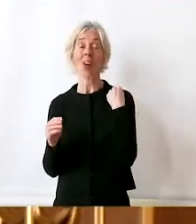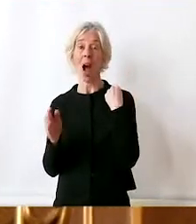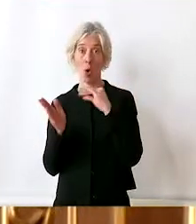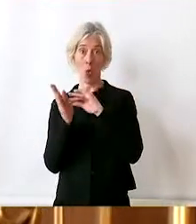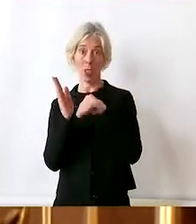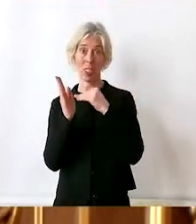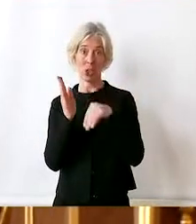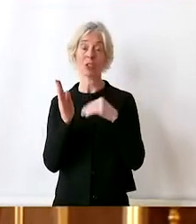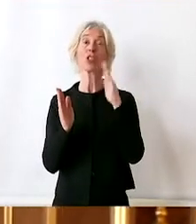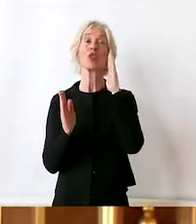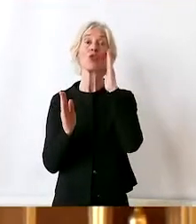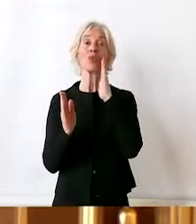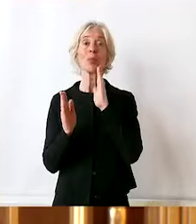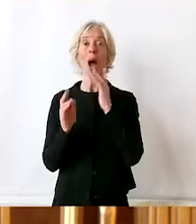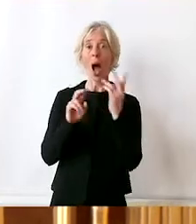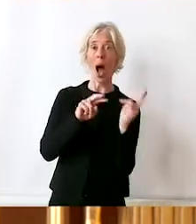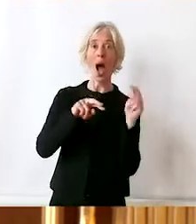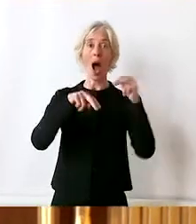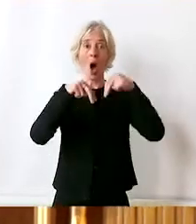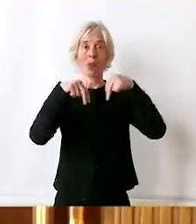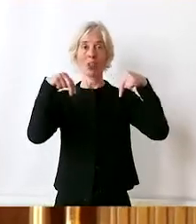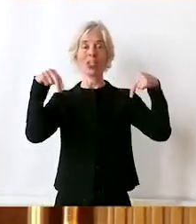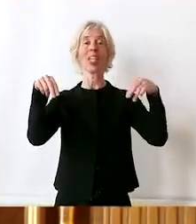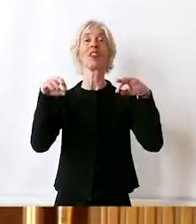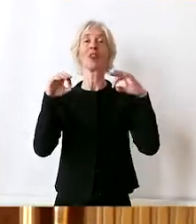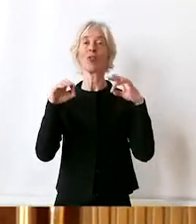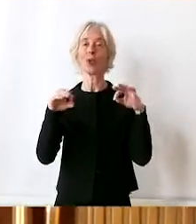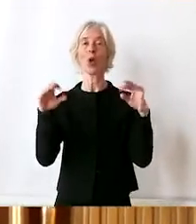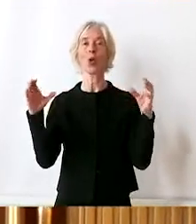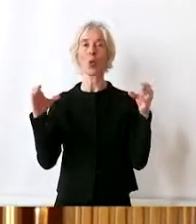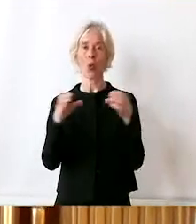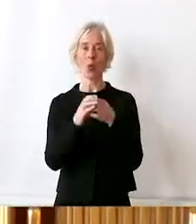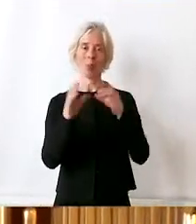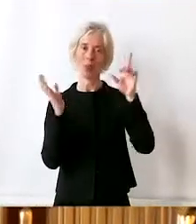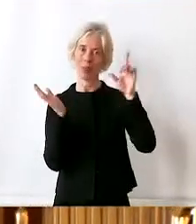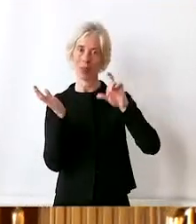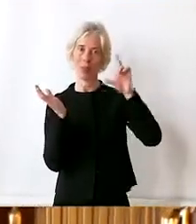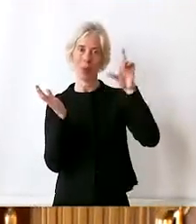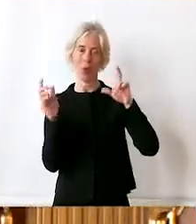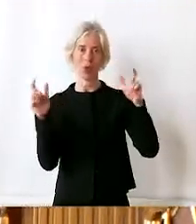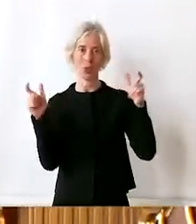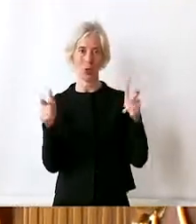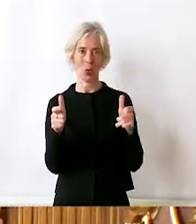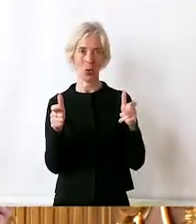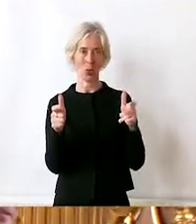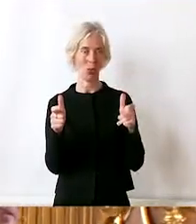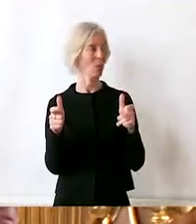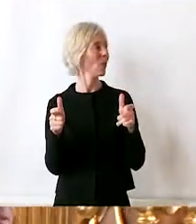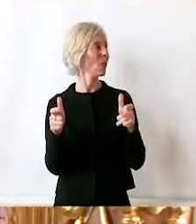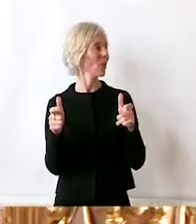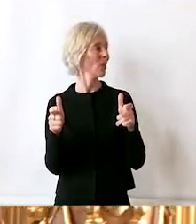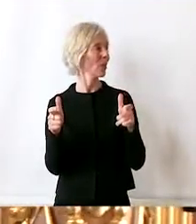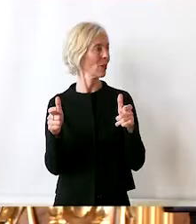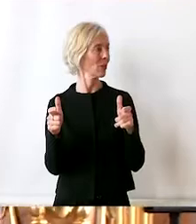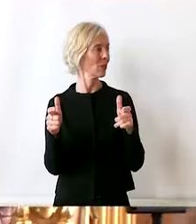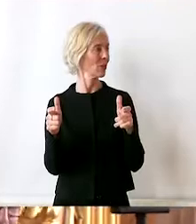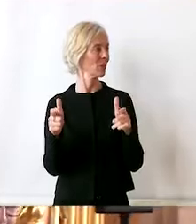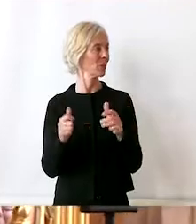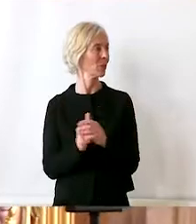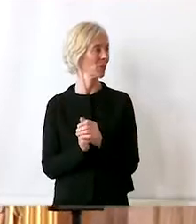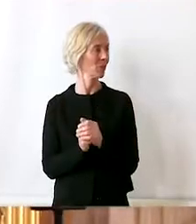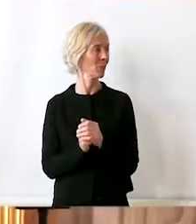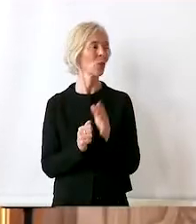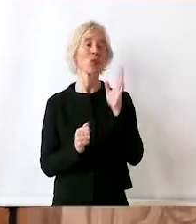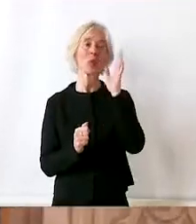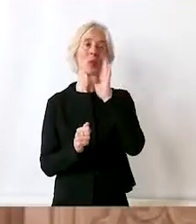aufzustehen und der freundlichen Dame und ihren Anweisungen exakt zu folgen. Und Frau Oberbürgermeisterin muss